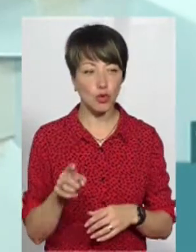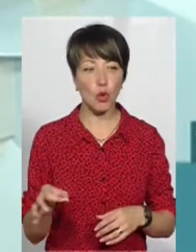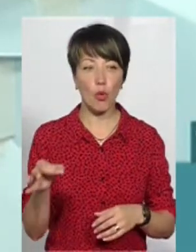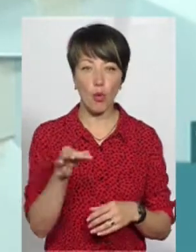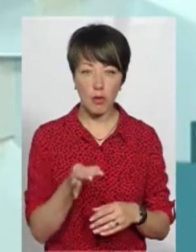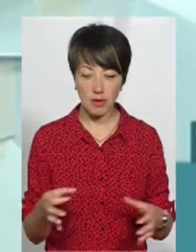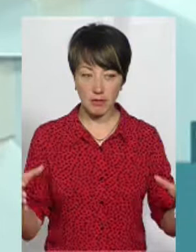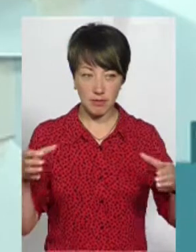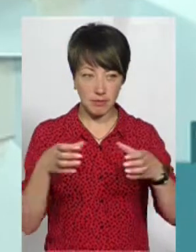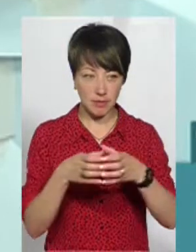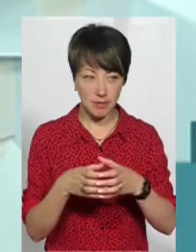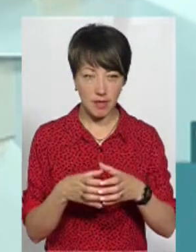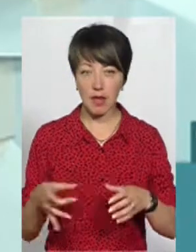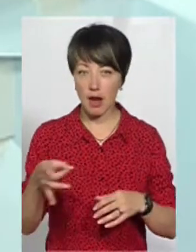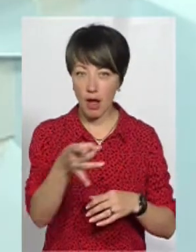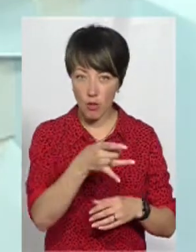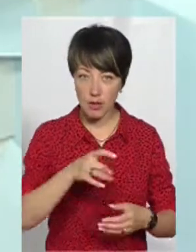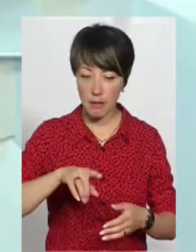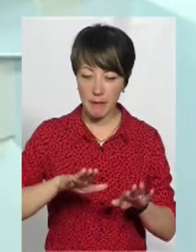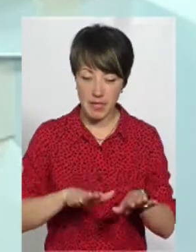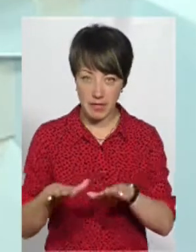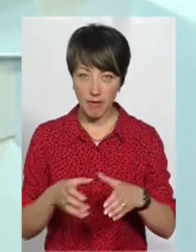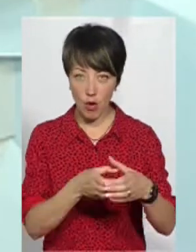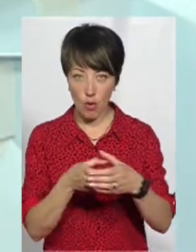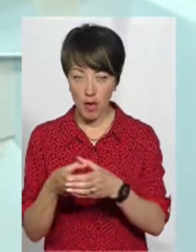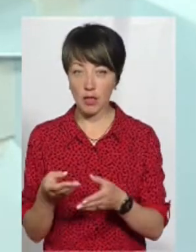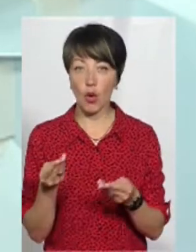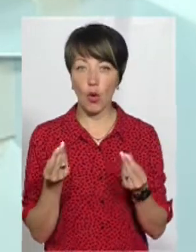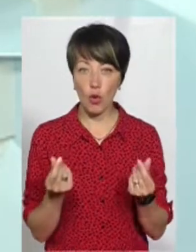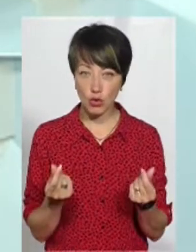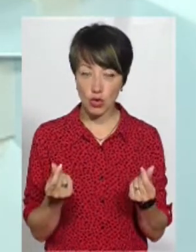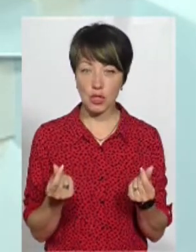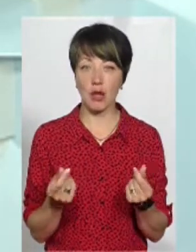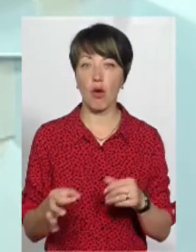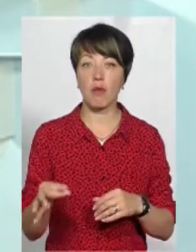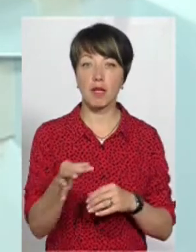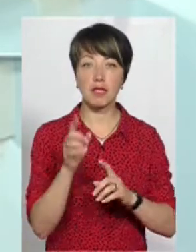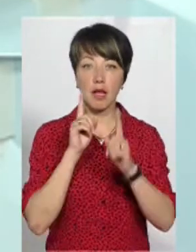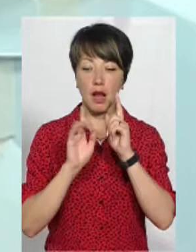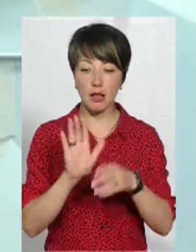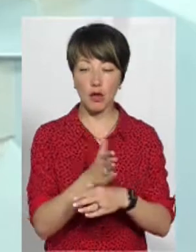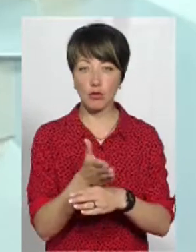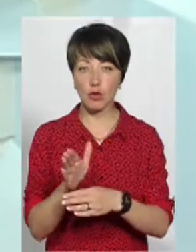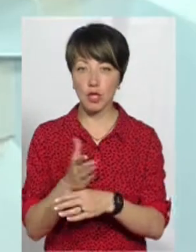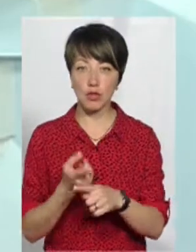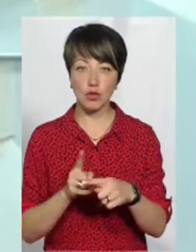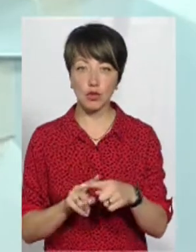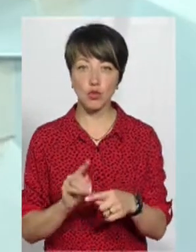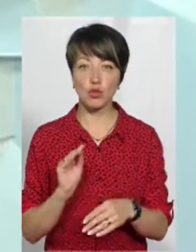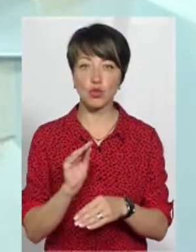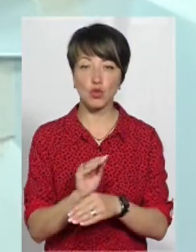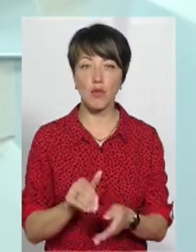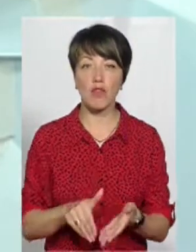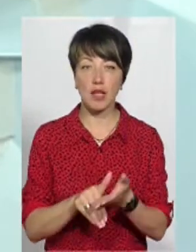область складається з великої кількості районів і місцевих громад. І кошти обласна рада розподіляє цю субвенцію